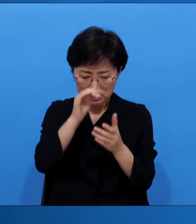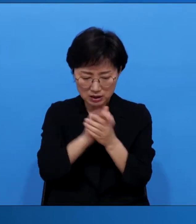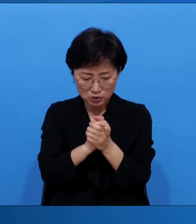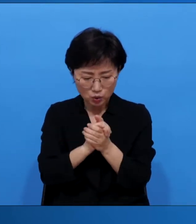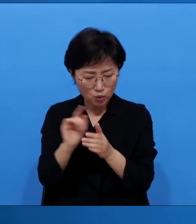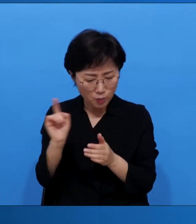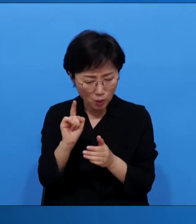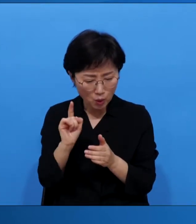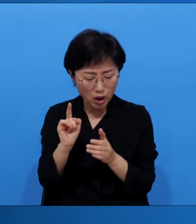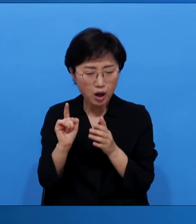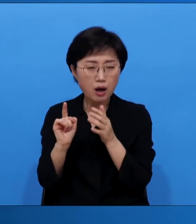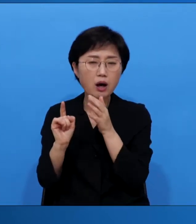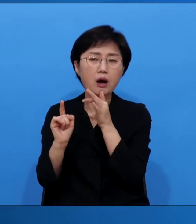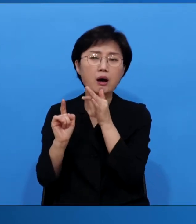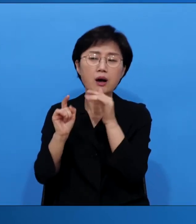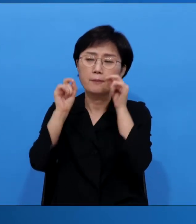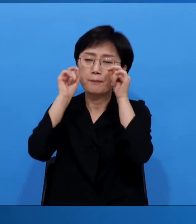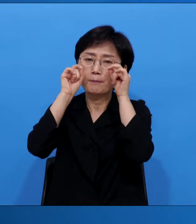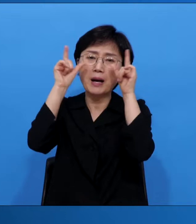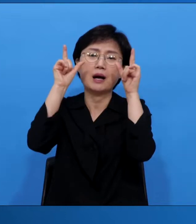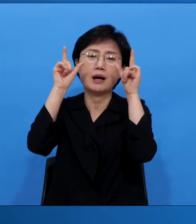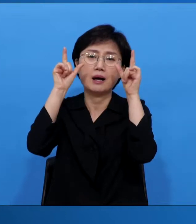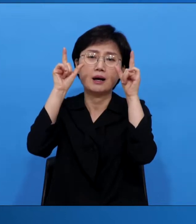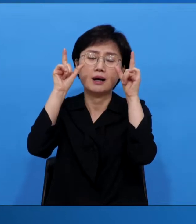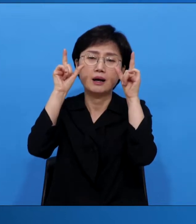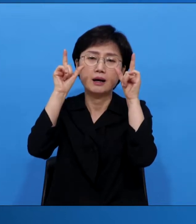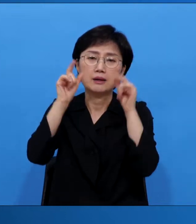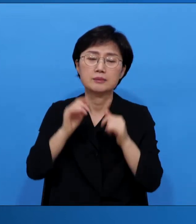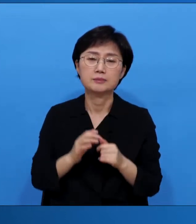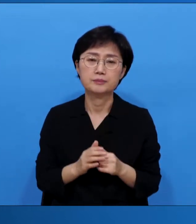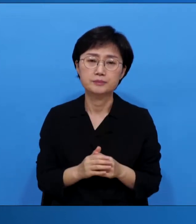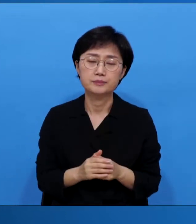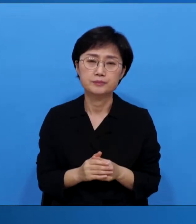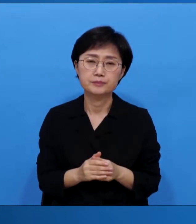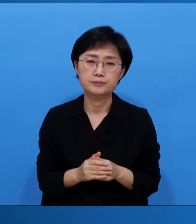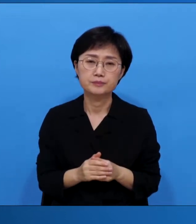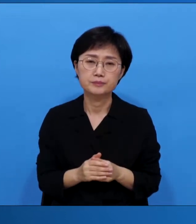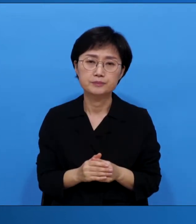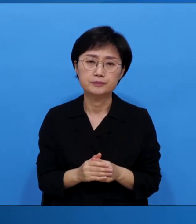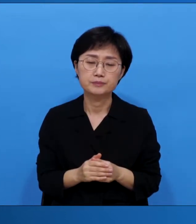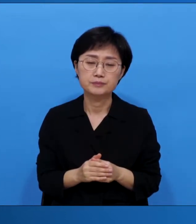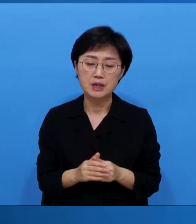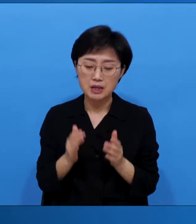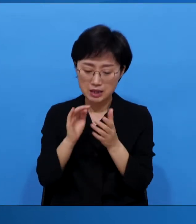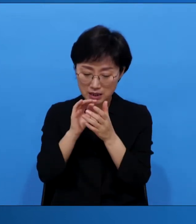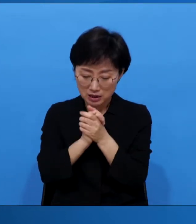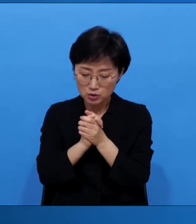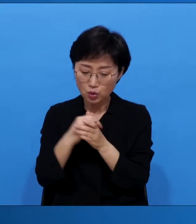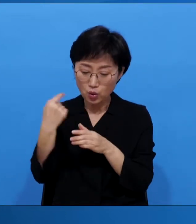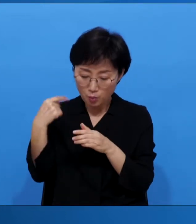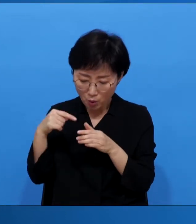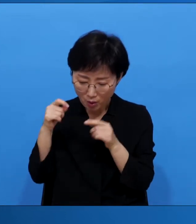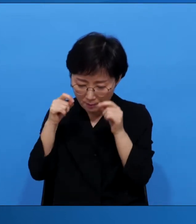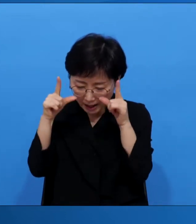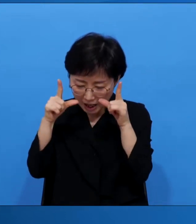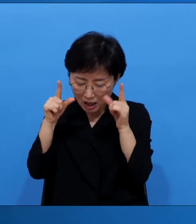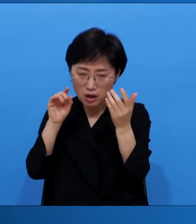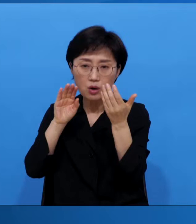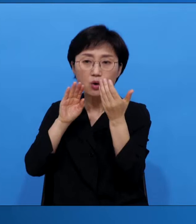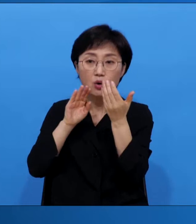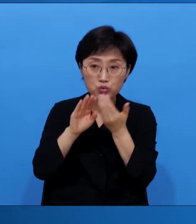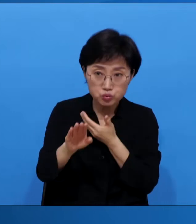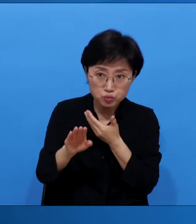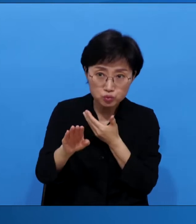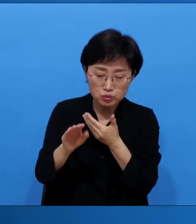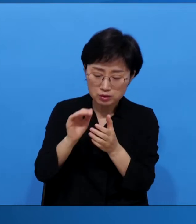as Jesus speaks about this, I came to discover what prayer was. 그때부터 응답이 오기 시작했습니다.